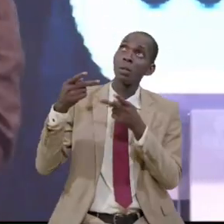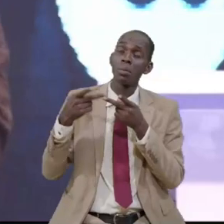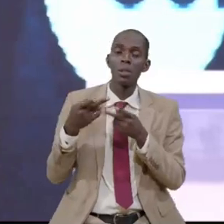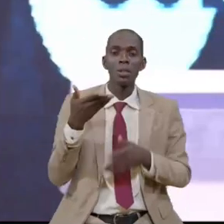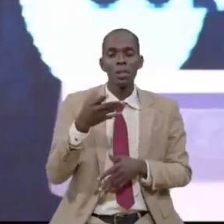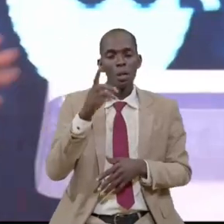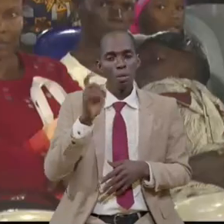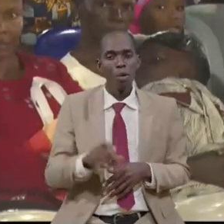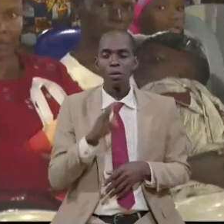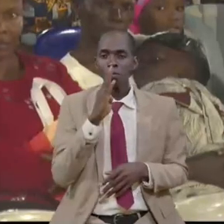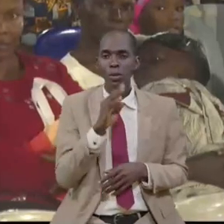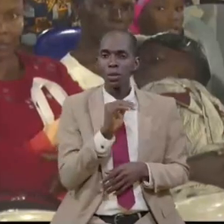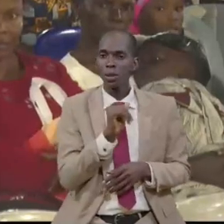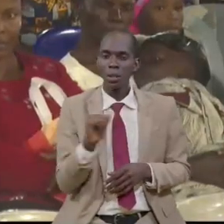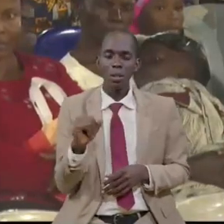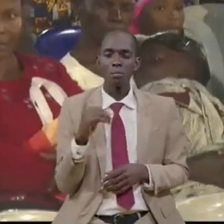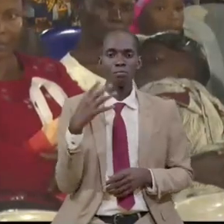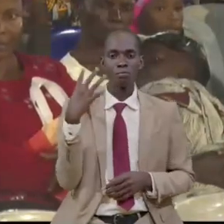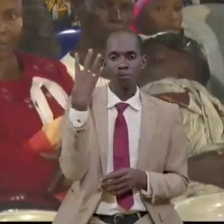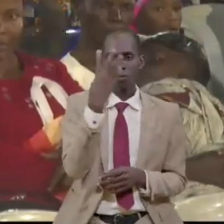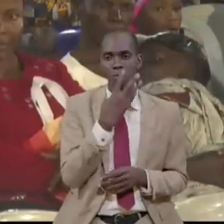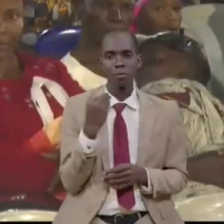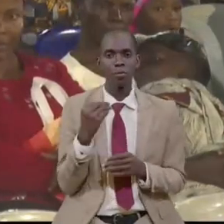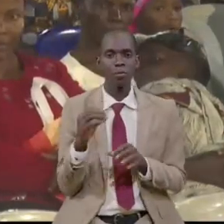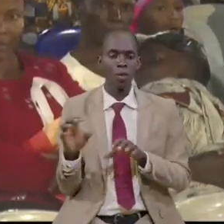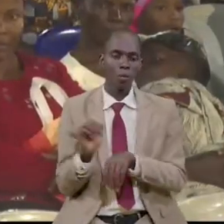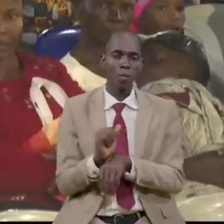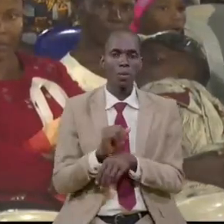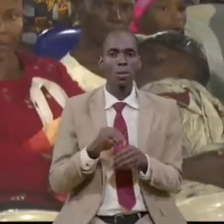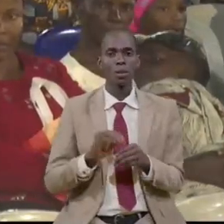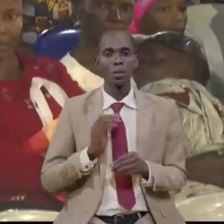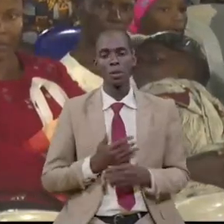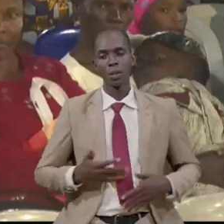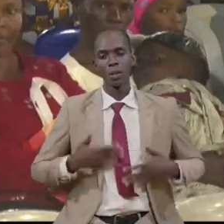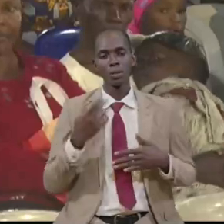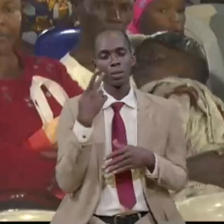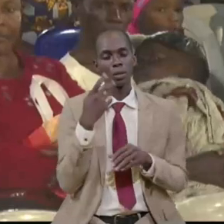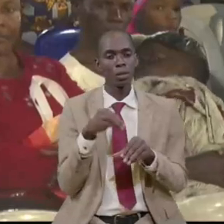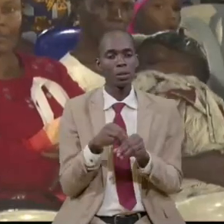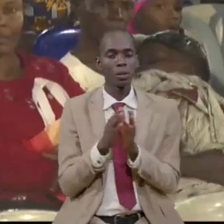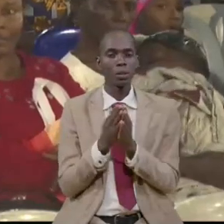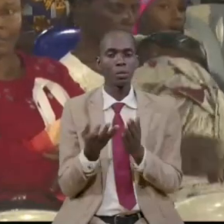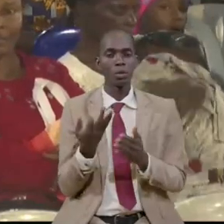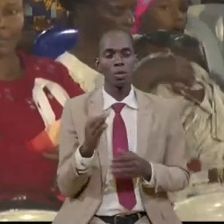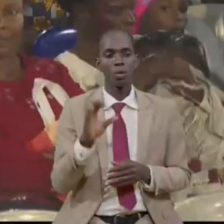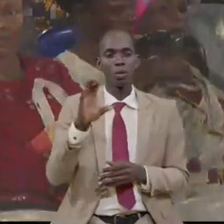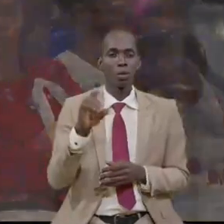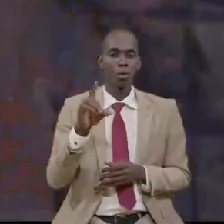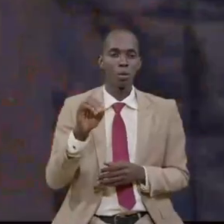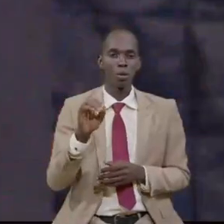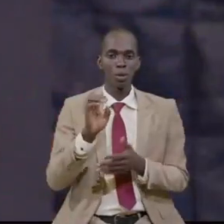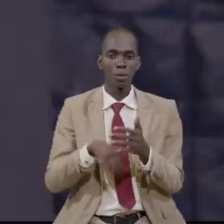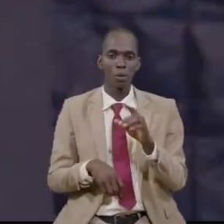transformation gracieuse dans notre vie. Allons au Colossiens chapitre 1, le